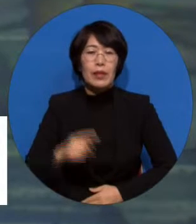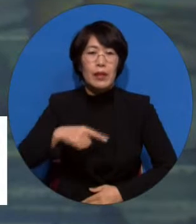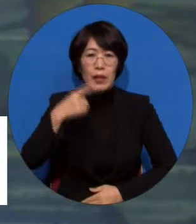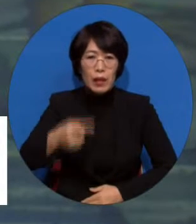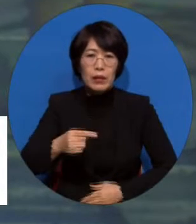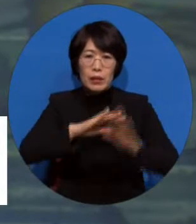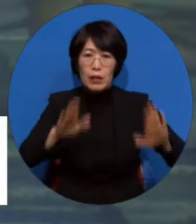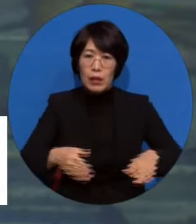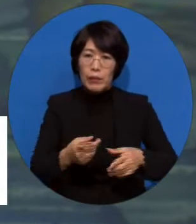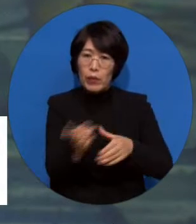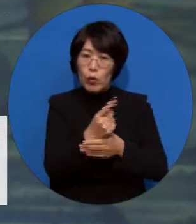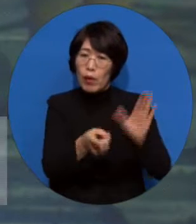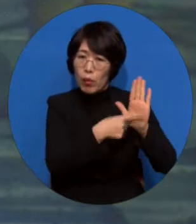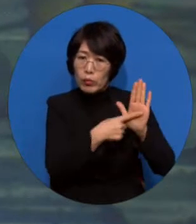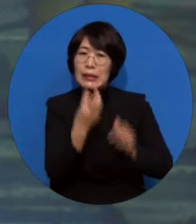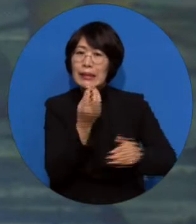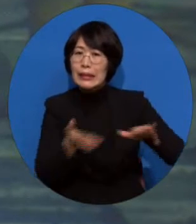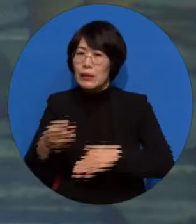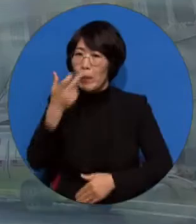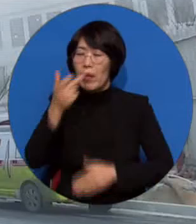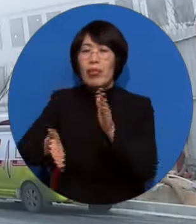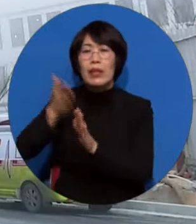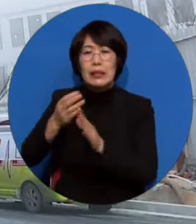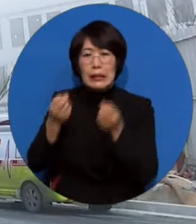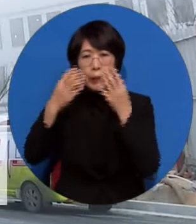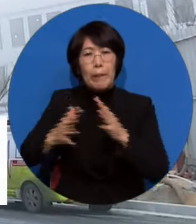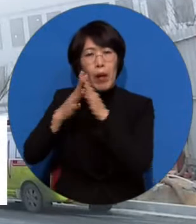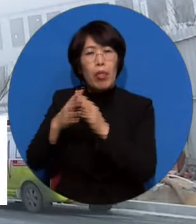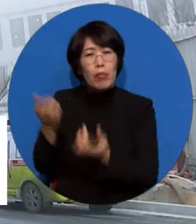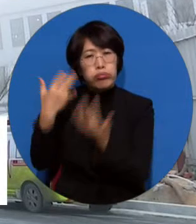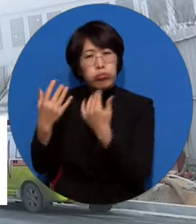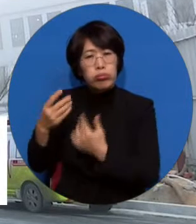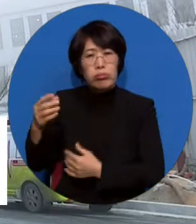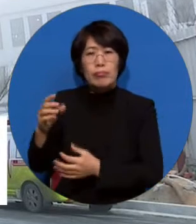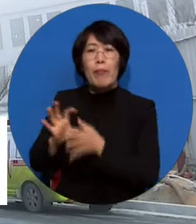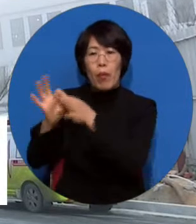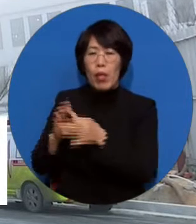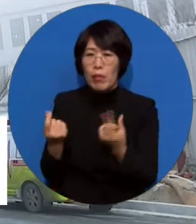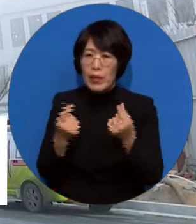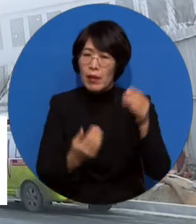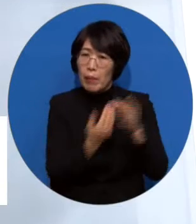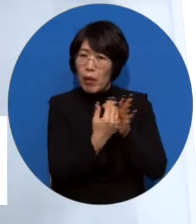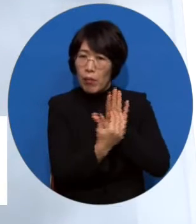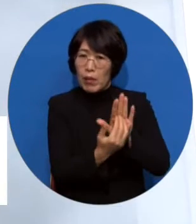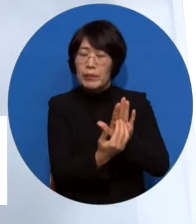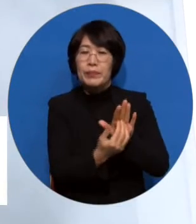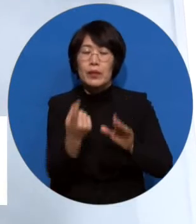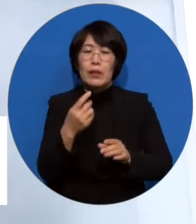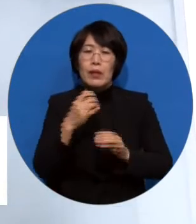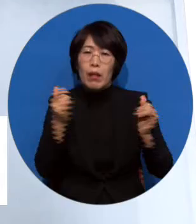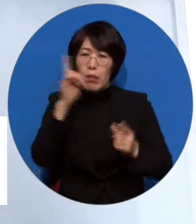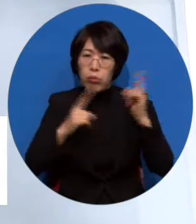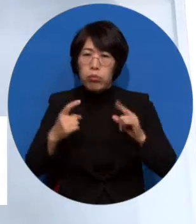다음 뉴스입니다. 전남 소방본부는 경기도 평택시 신축 공사장 화재와 관련해 유사 사고 예방과 인명피해